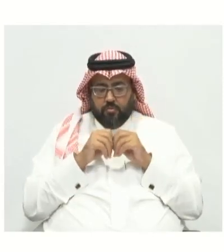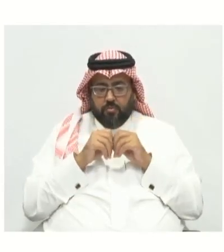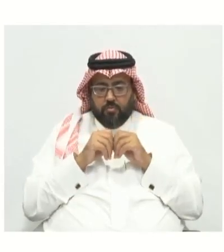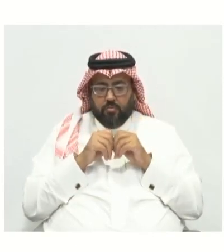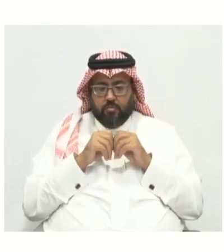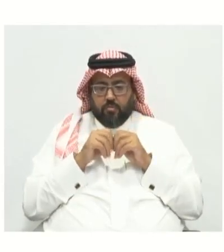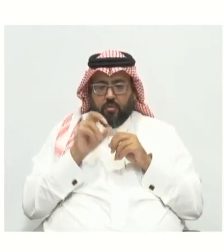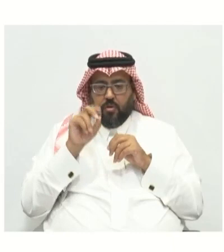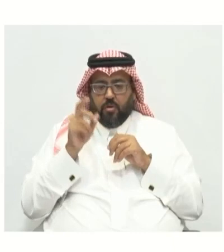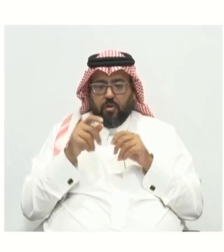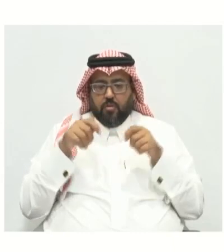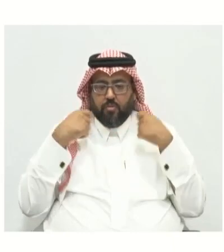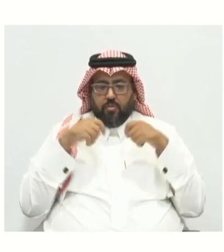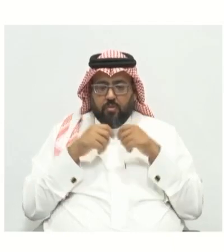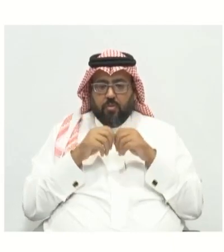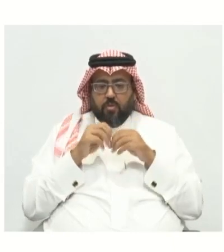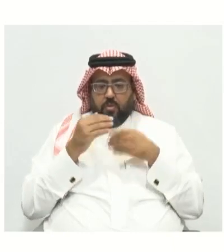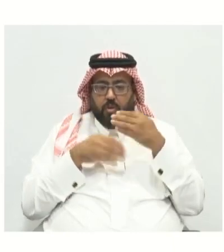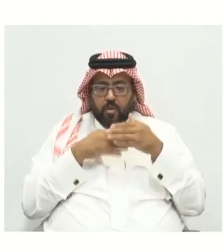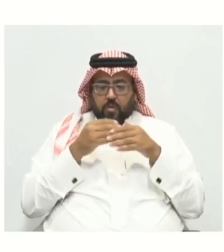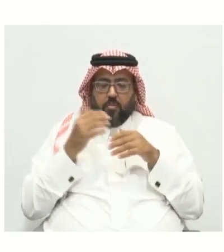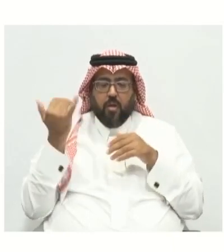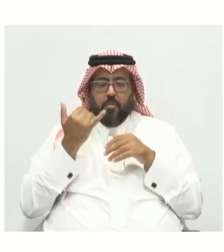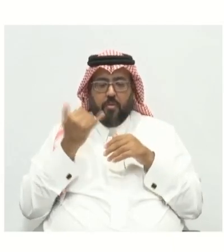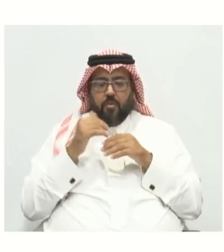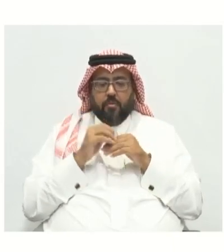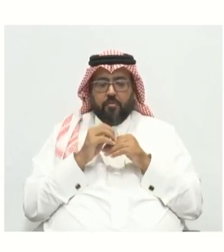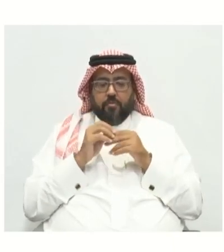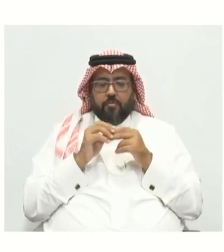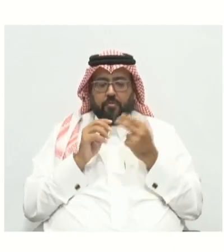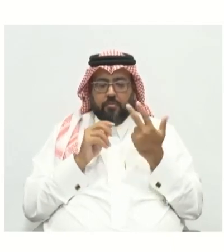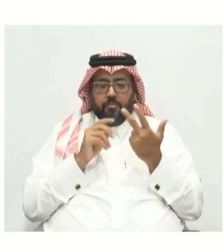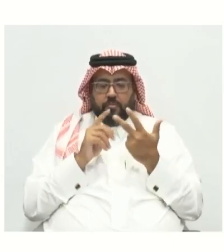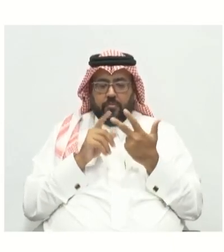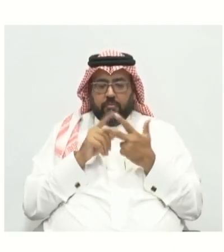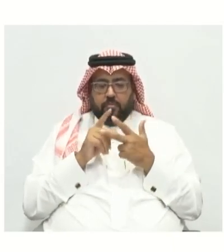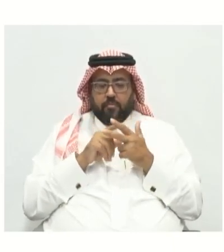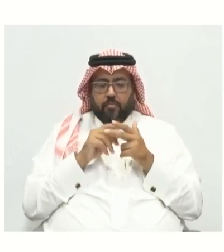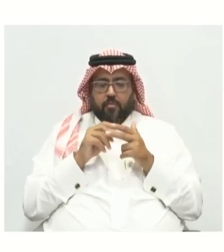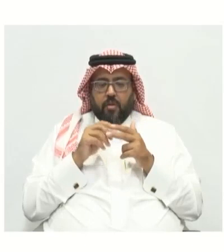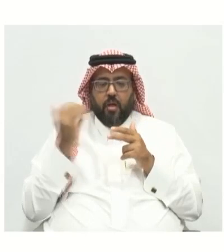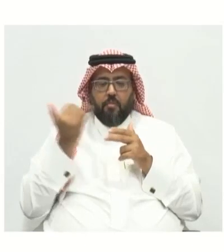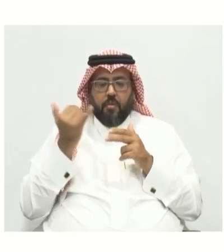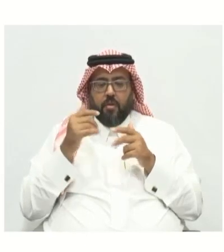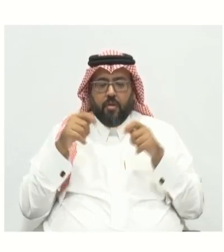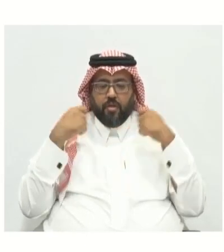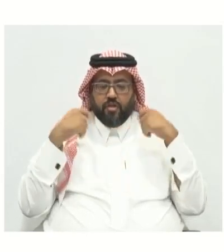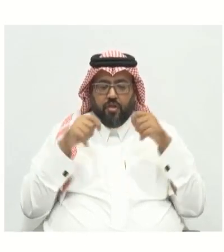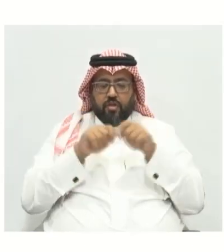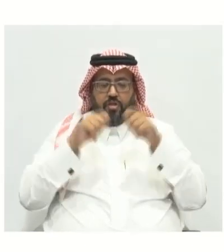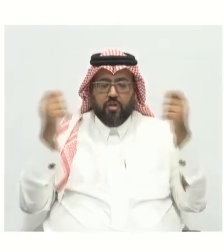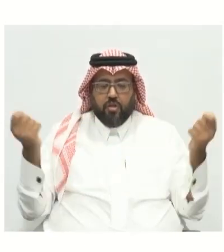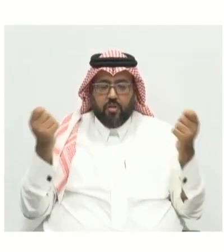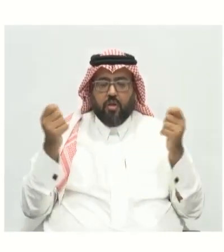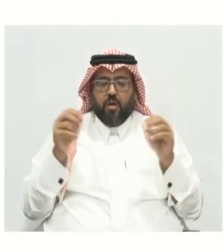ايضا قرارات الوزراء وتكمن اهميه النشر في الجريده الرسميه في امرين ما هي اهميه الجريده اهميتها في امرين اولا